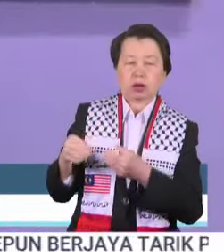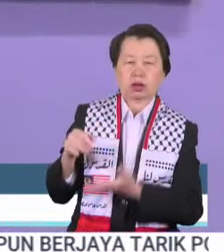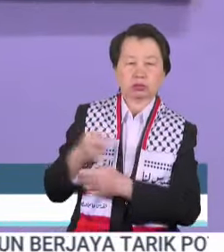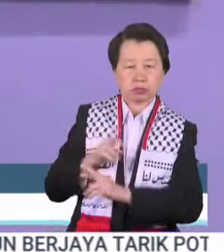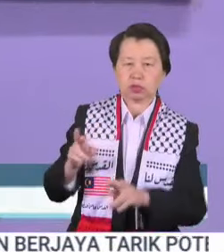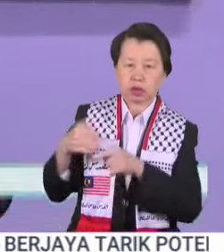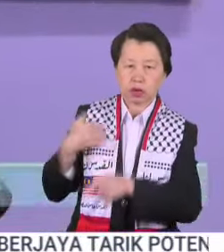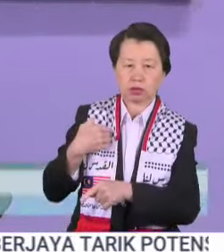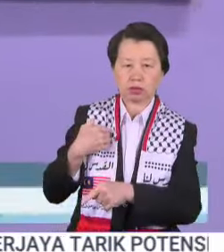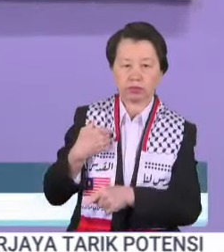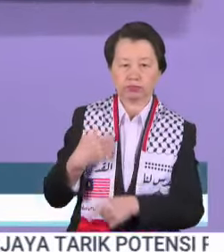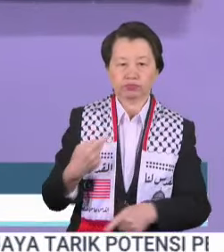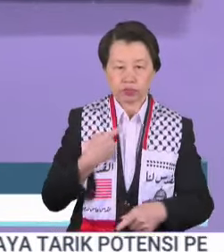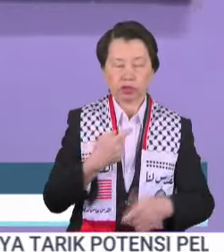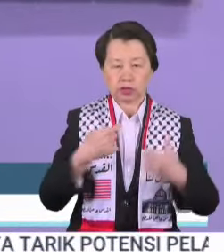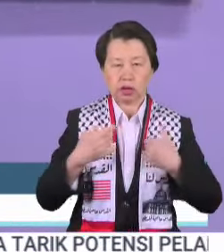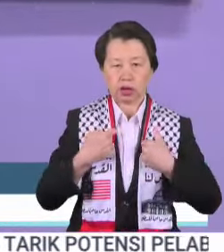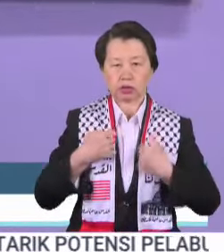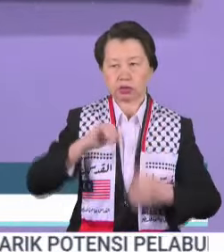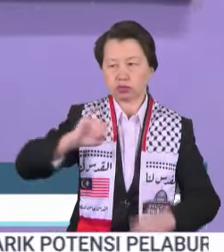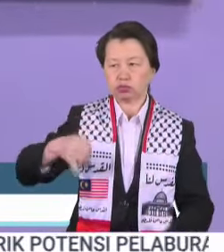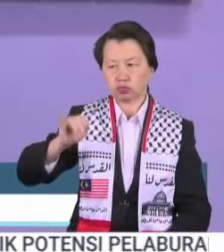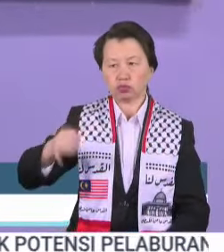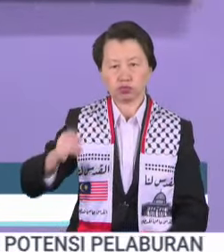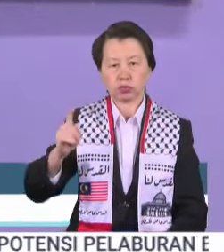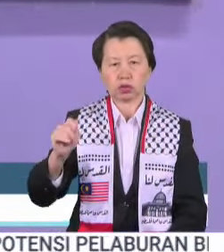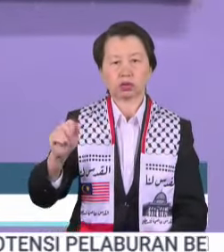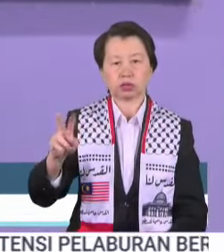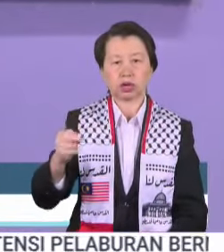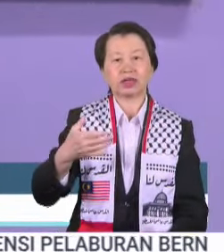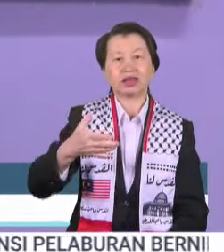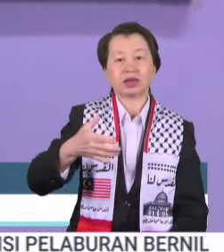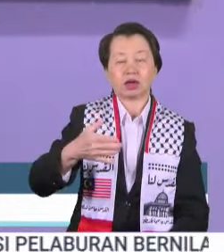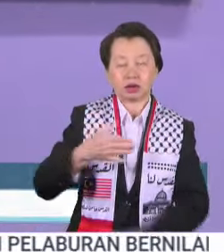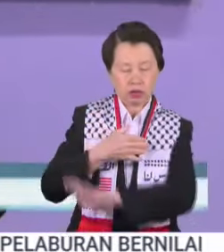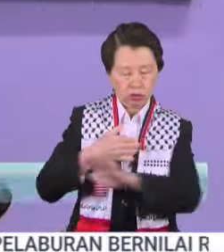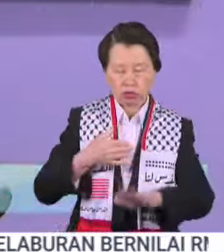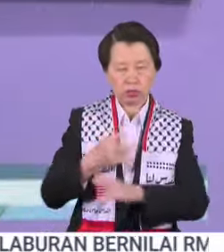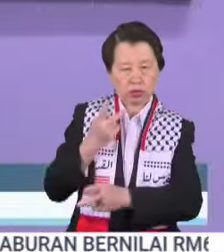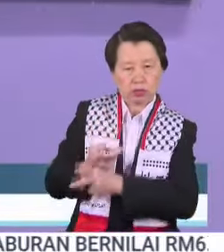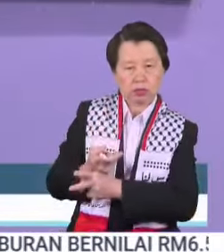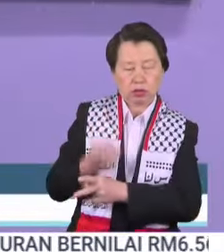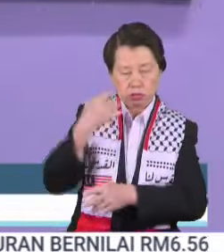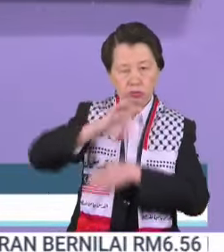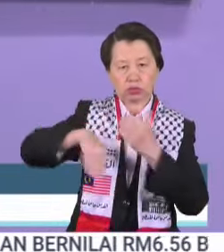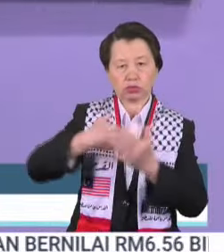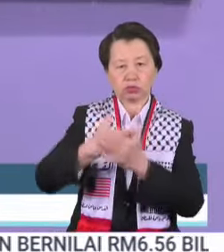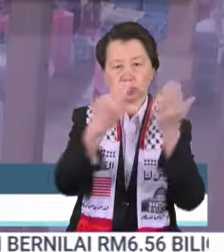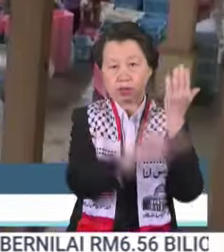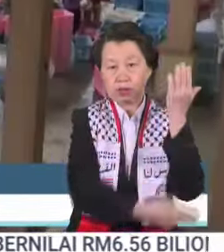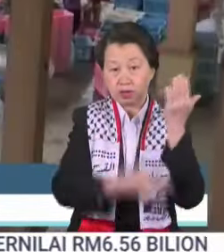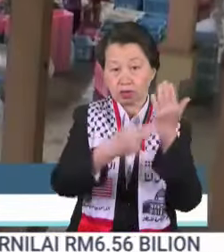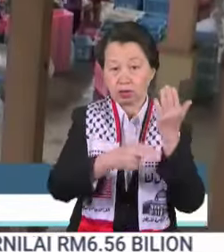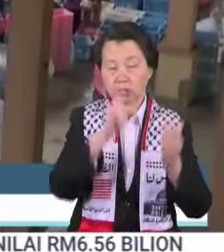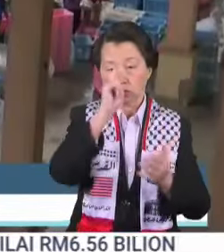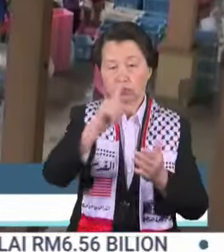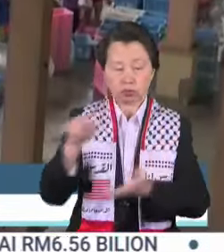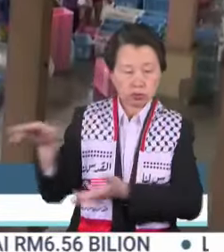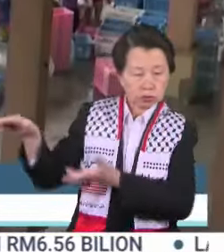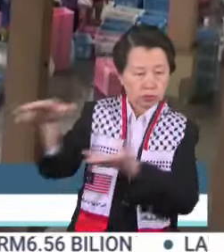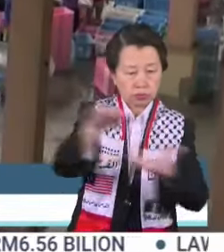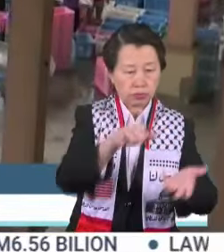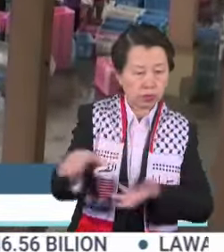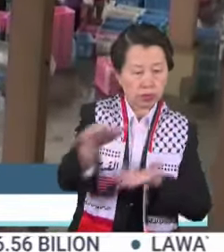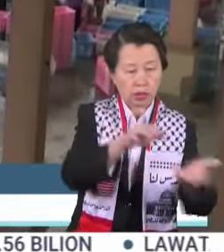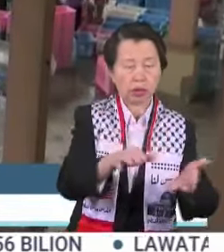Kita menyediakan beratus-ratus tan untuk di semua negara untuk pastikan bekalan ini kita ada